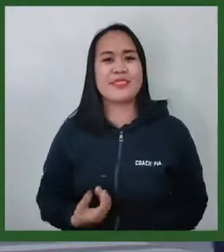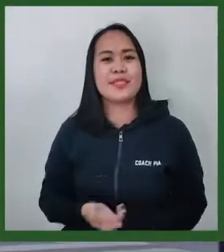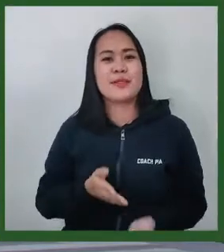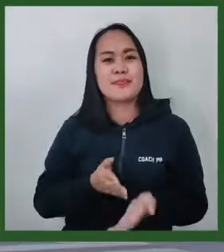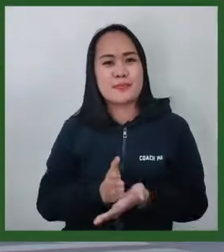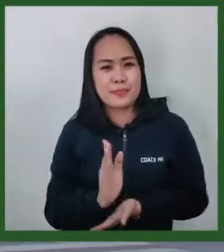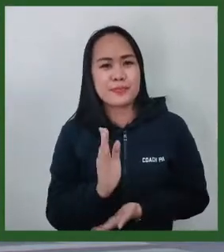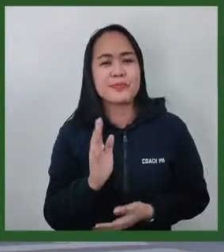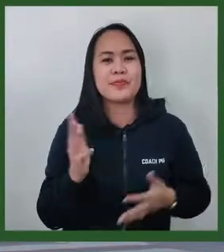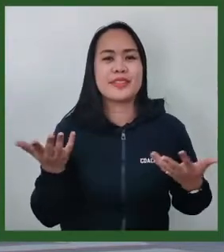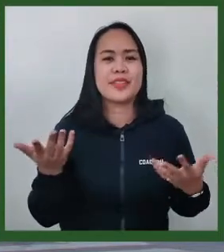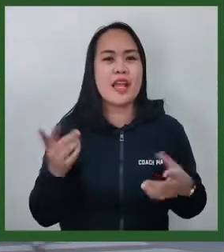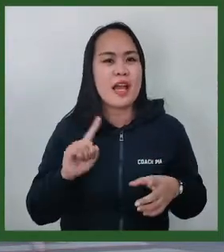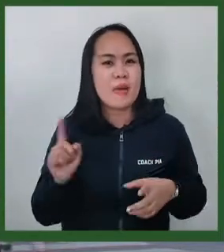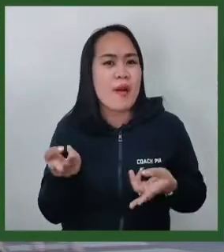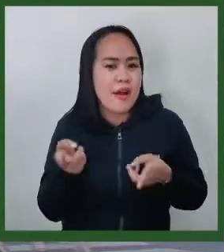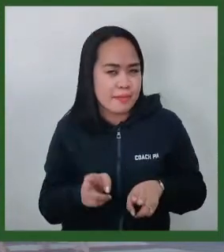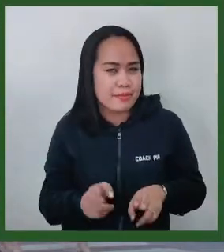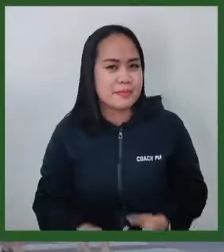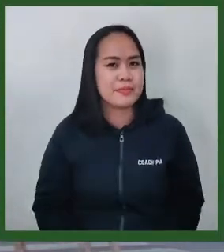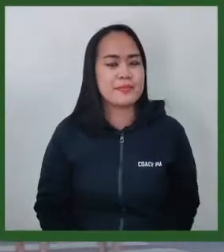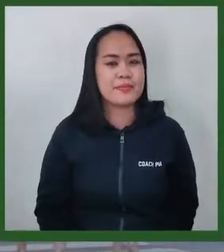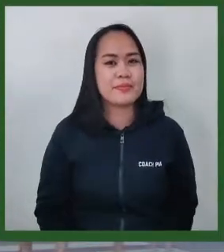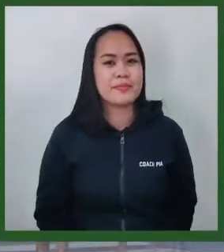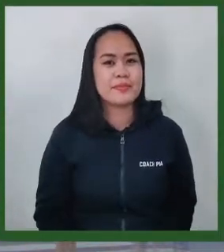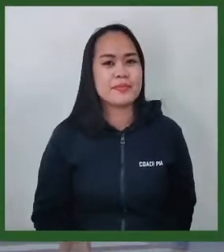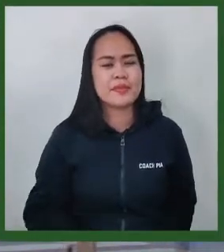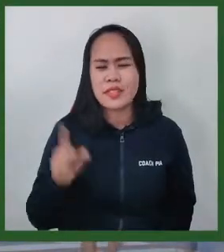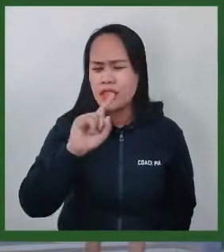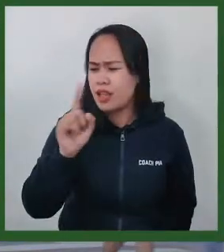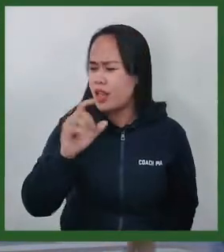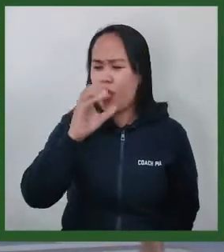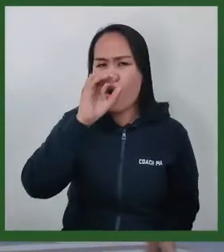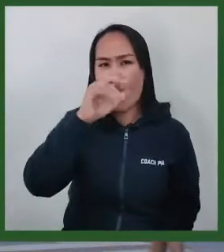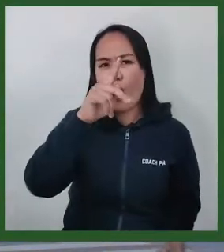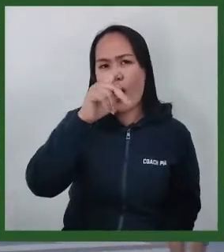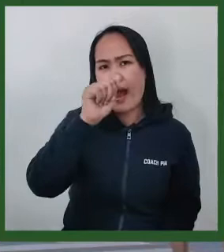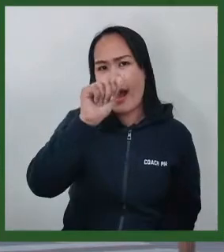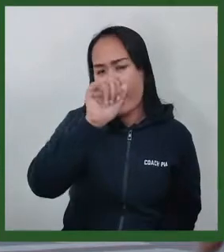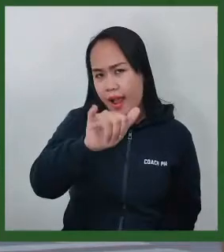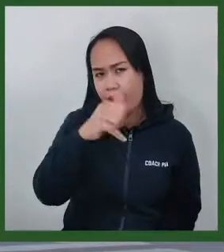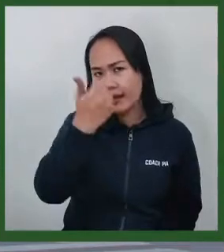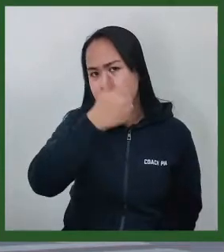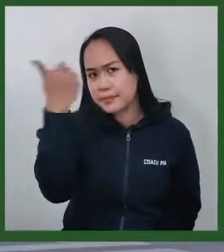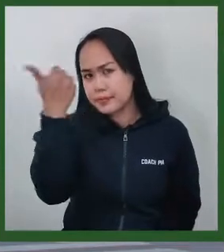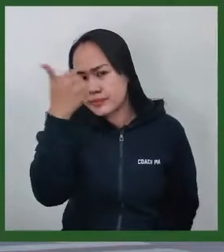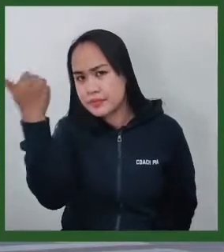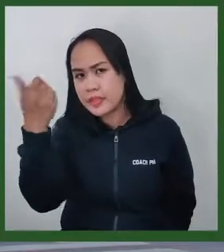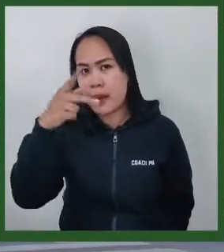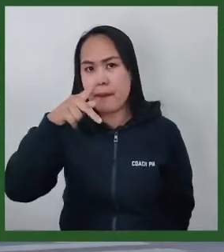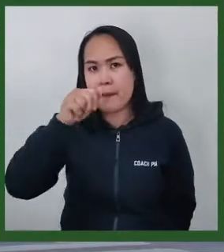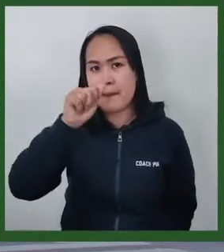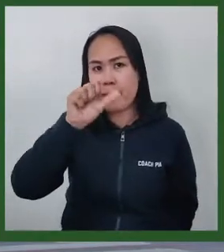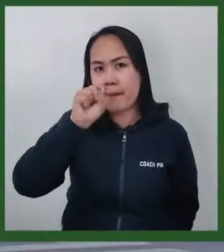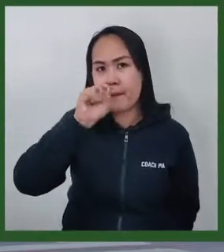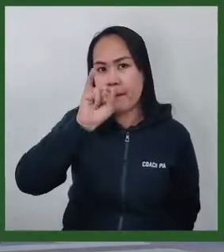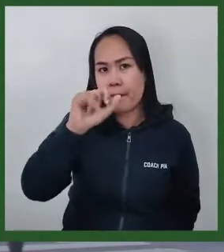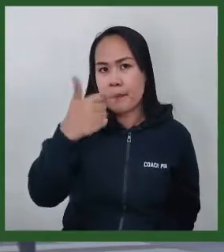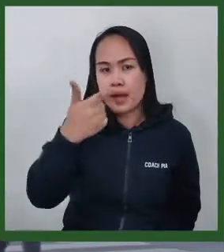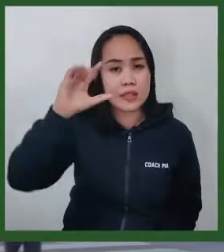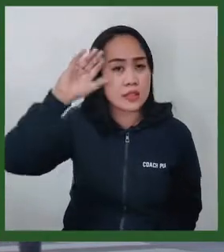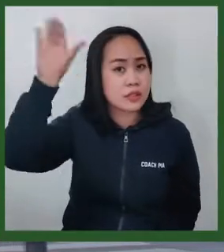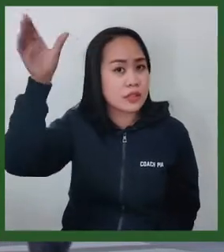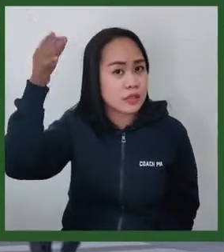collaborations. Especially, siyempre isasama rin natin dyan ang OCAI, ang ABMOSI, City Government of Pasig, para mas